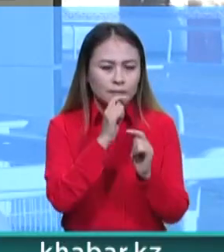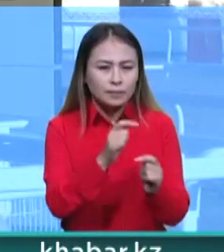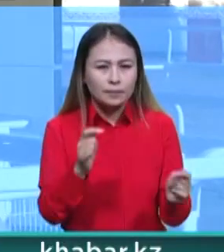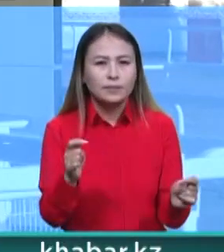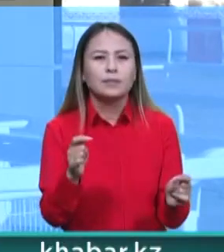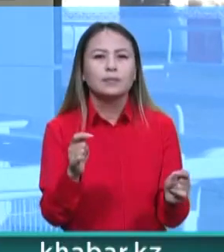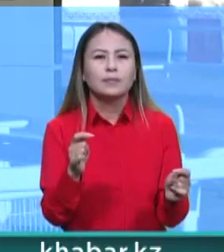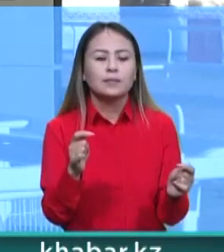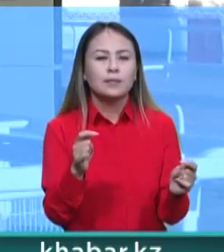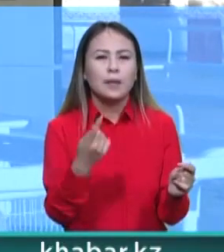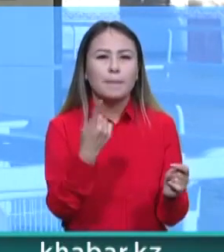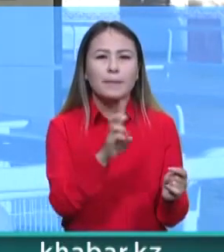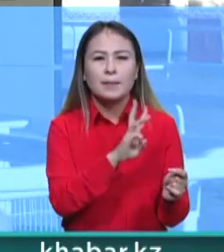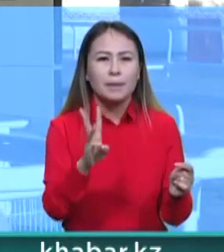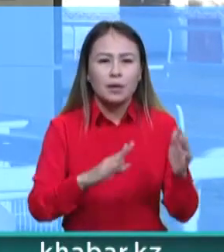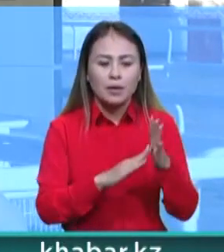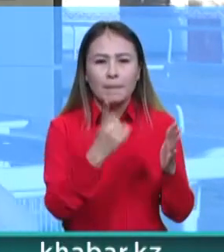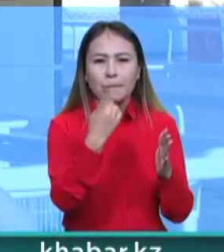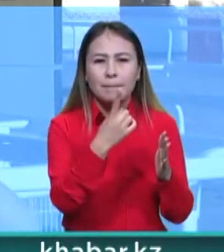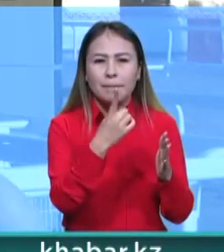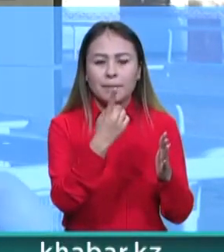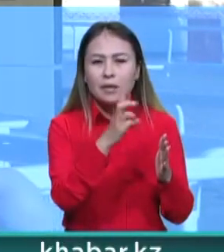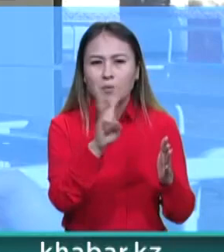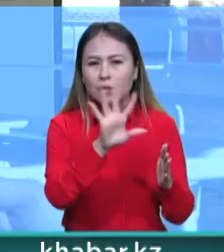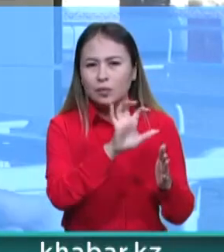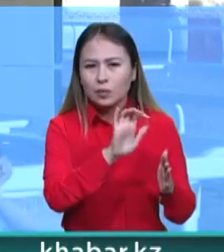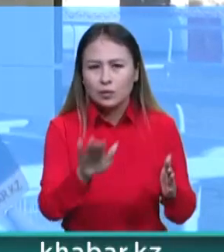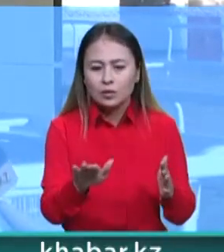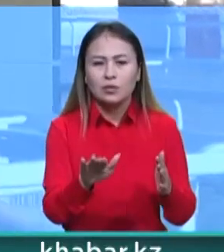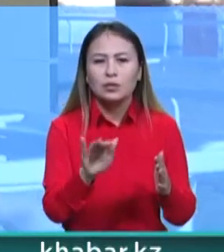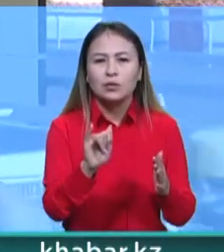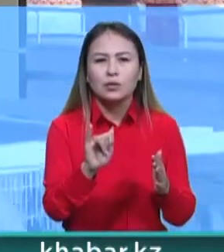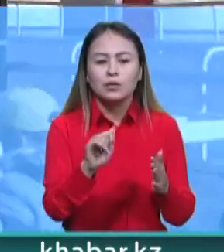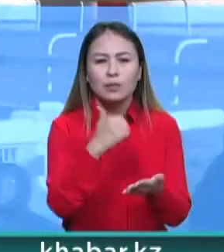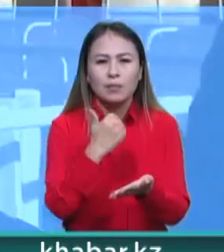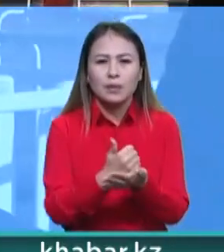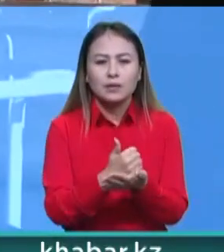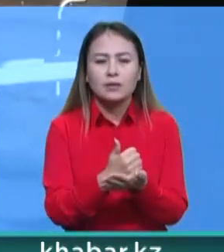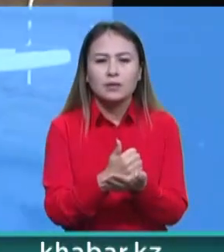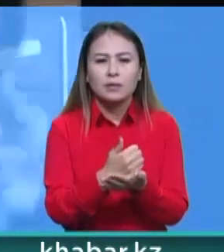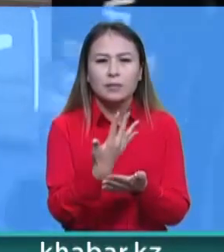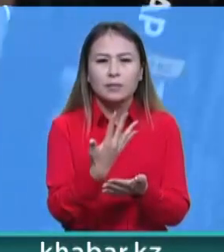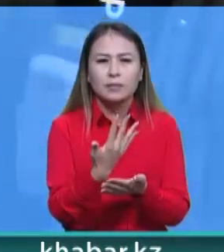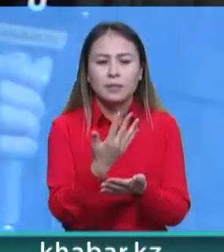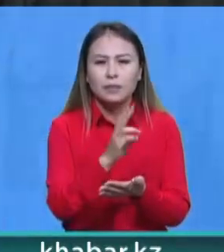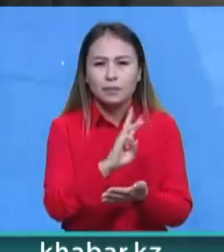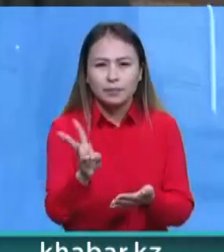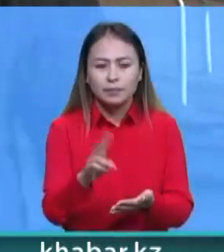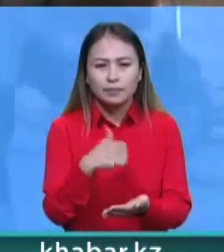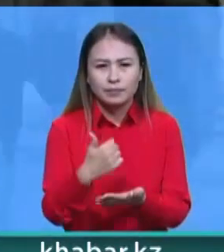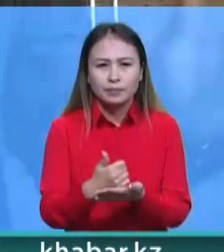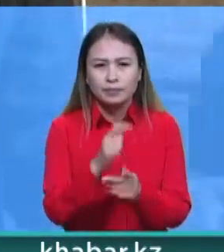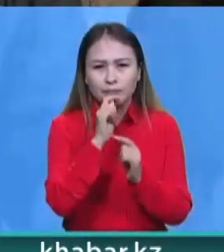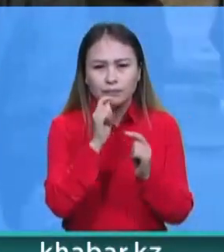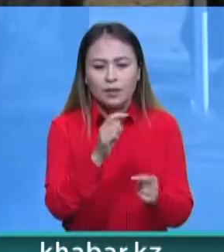берілетін жүлде қоры 1 миллион теңге, 1,5 миллион теңге, 3,5 миллион, сонымен қатар бас жүлде 5 миллион теңге. Рахмет, әрине көп-көп